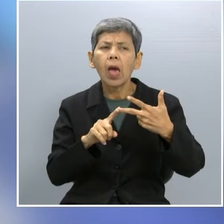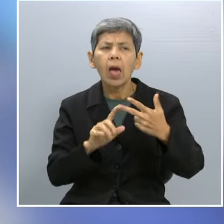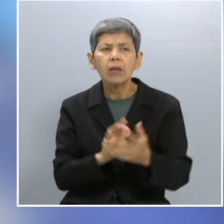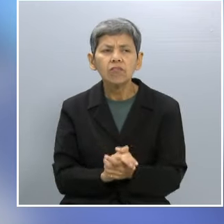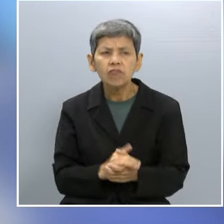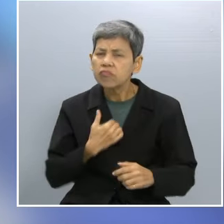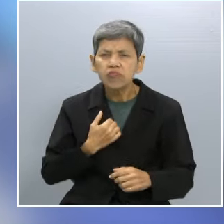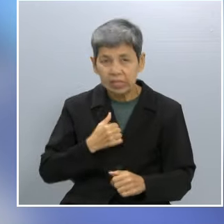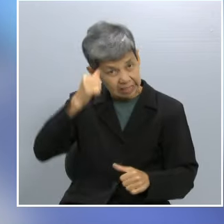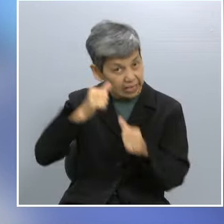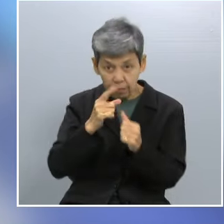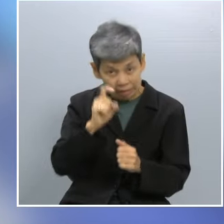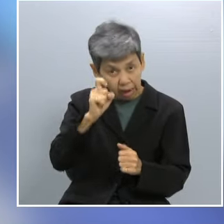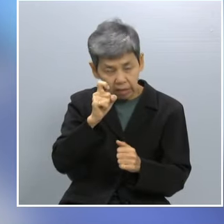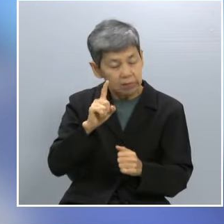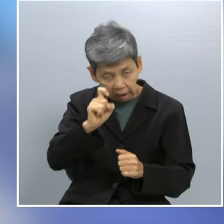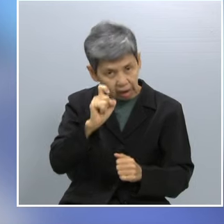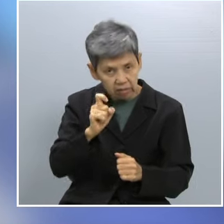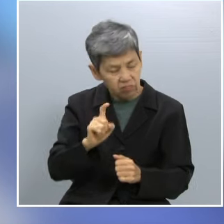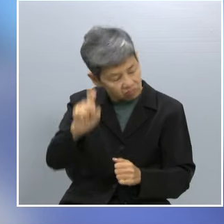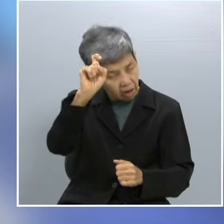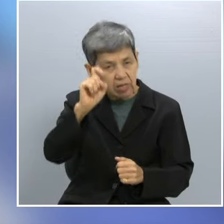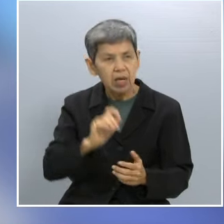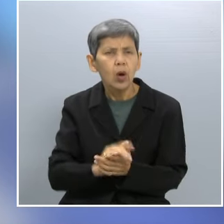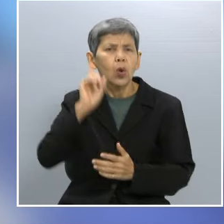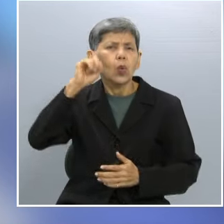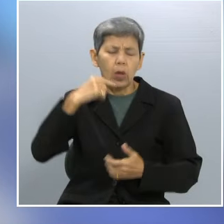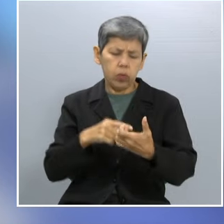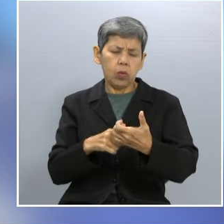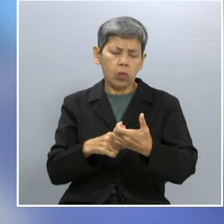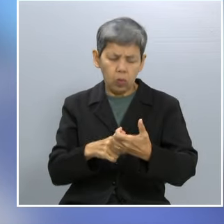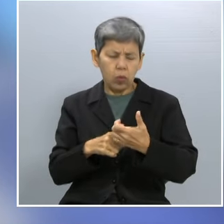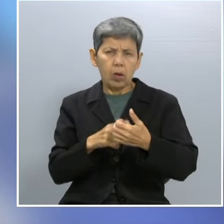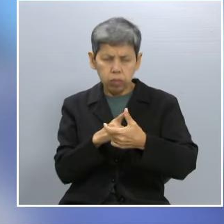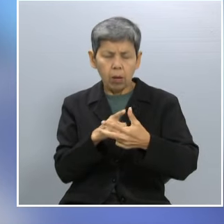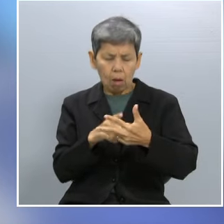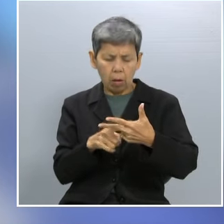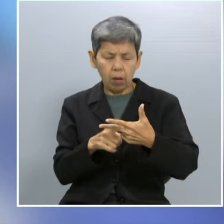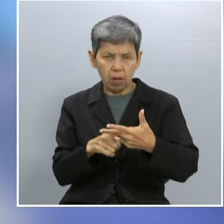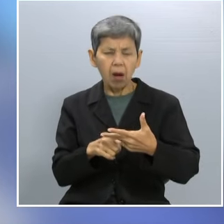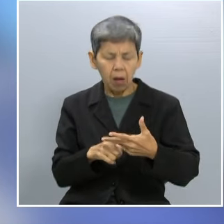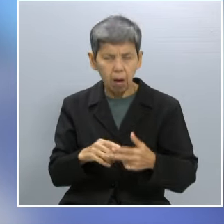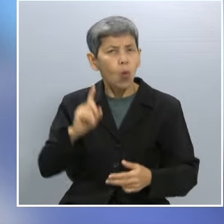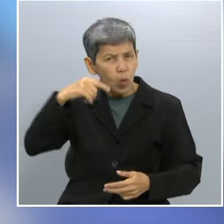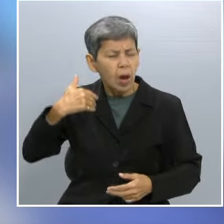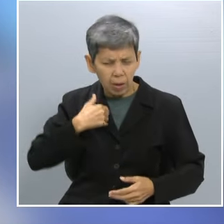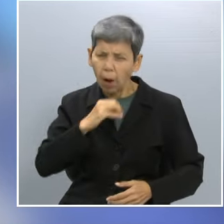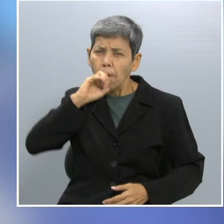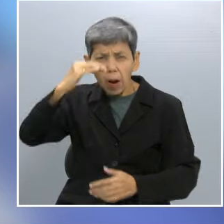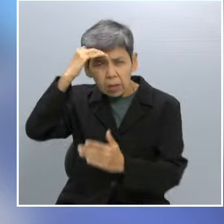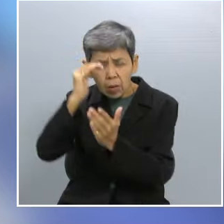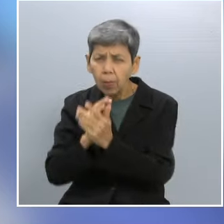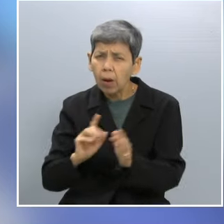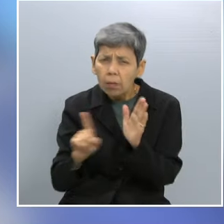ตายจำไว้นะเนี่ยค่ะนี่ฝ่ายหญิงเขาบอกว่าเขาถูกขู่แบบนี้แล้วก่อนหน้านี้ก็คือแจ้งความไปแล้ว 3